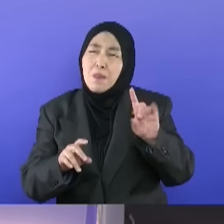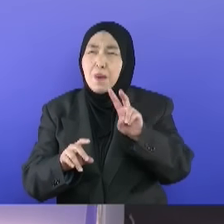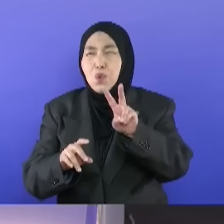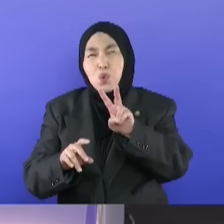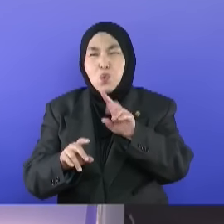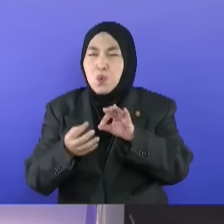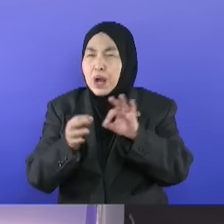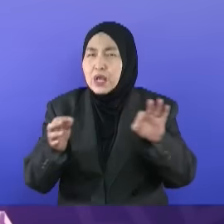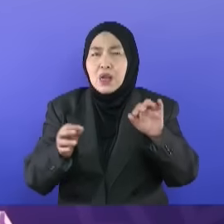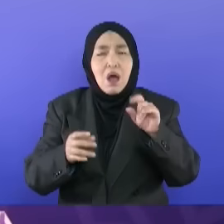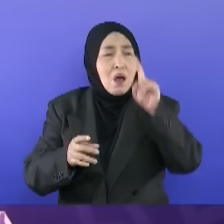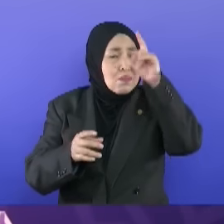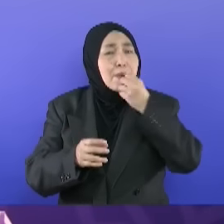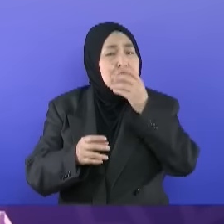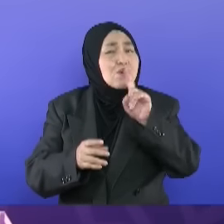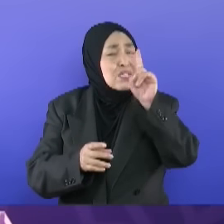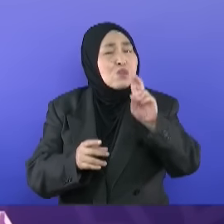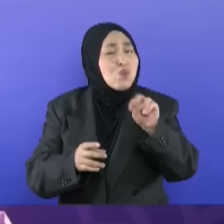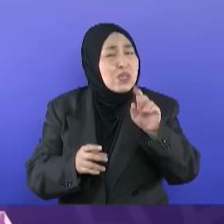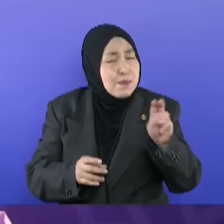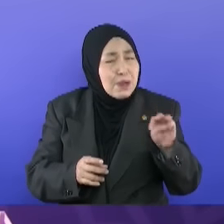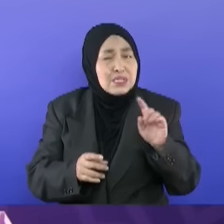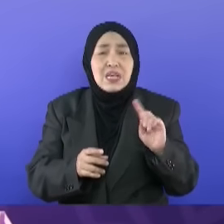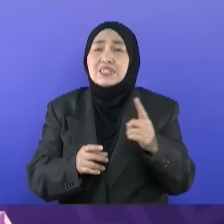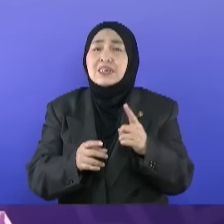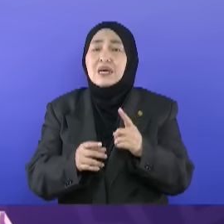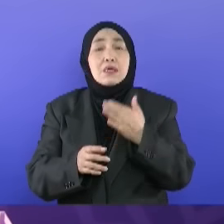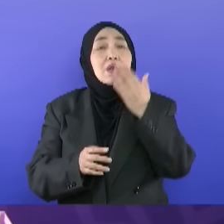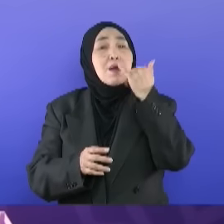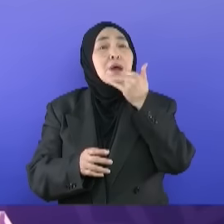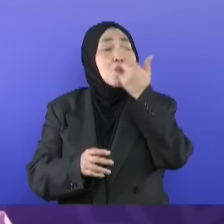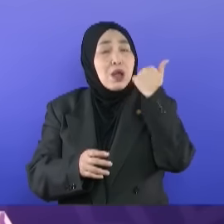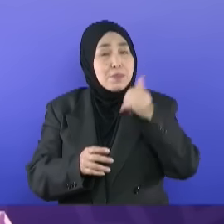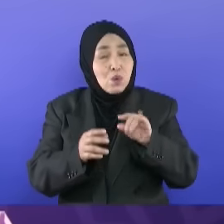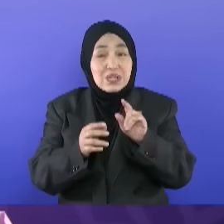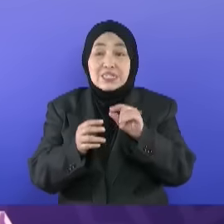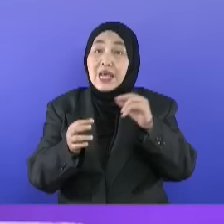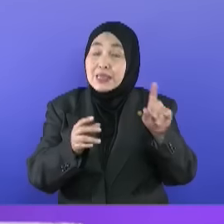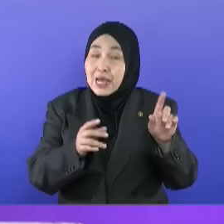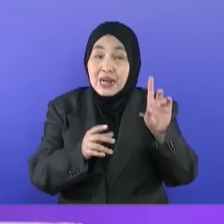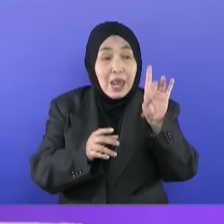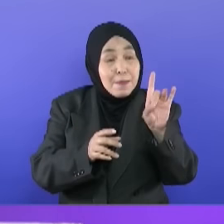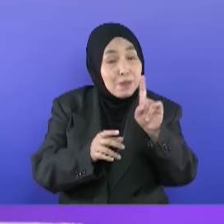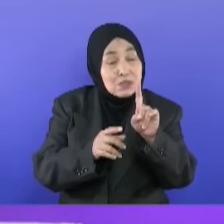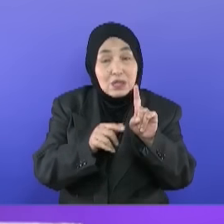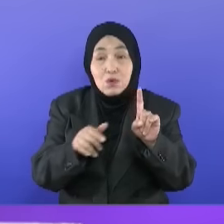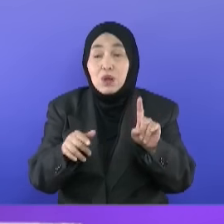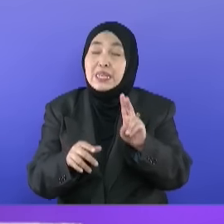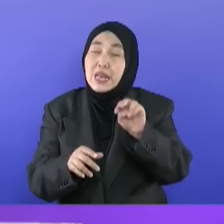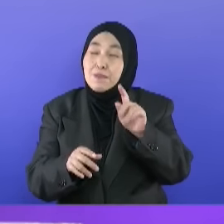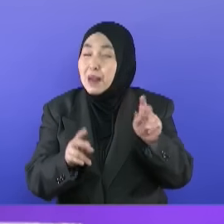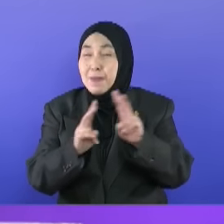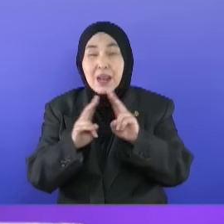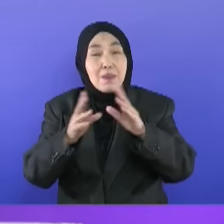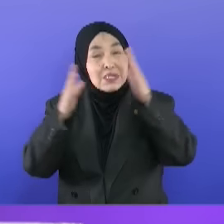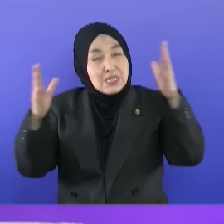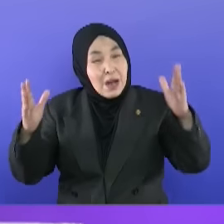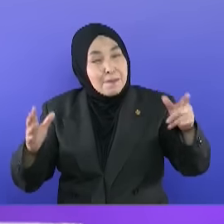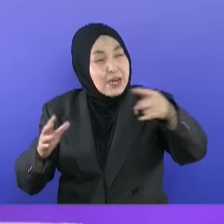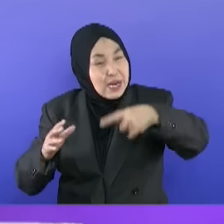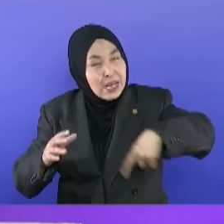Ya. Allah cakap satu nikmat saja. Ya. Mengapa? Rupa-rupanya di sebalik 81 ayat itu nikmat yang paling besar ialah